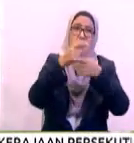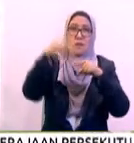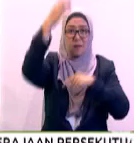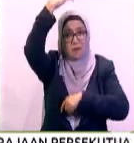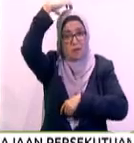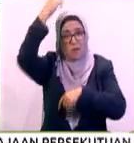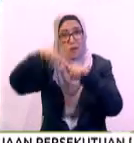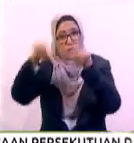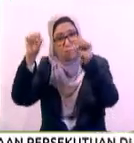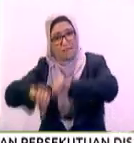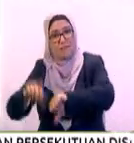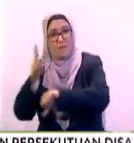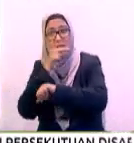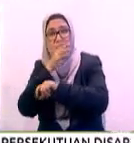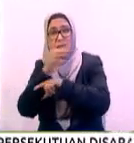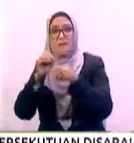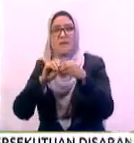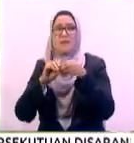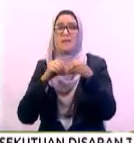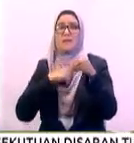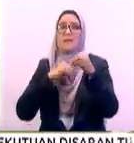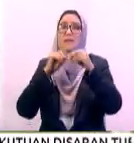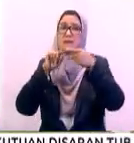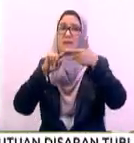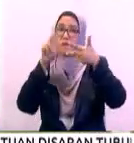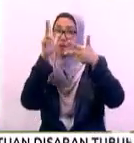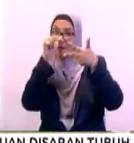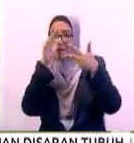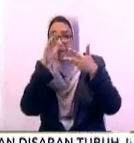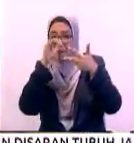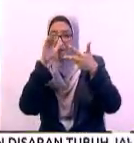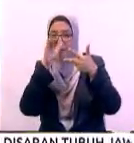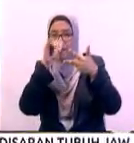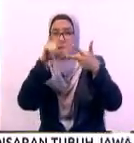ke kedudukan ketiga dengan mengumpul 25 mata daripada 16 perlawanan.